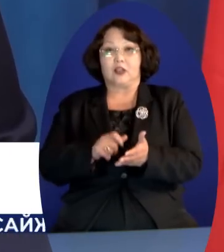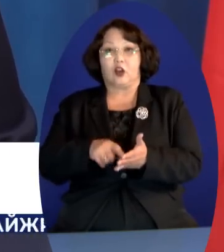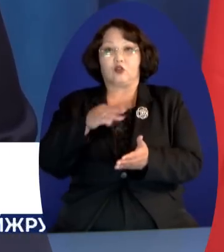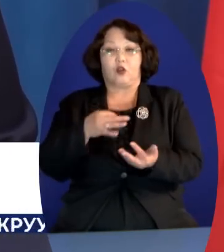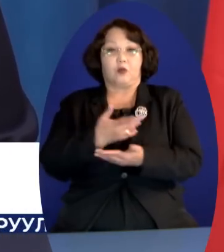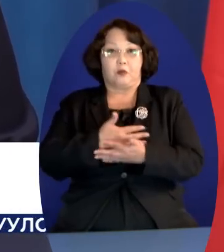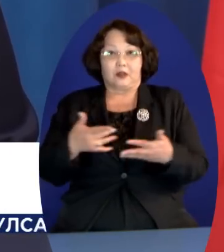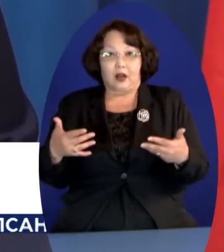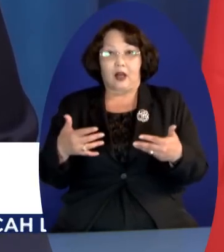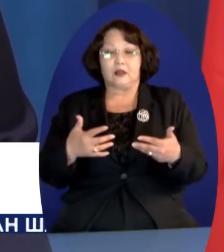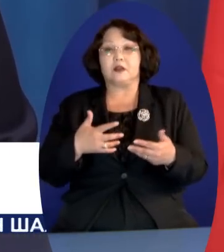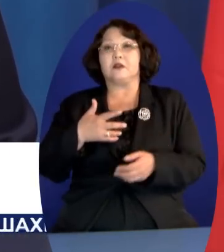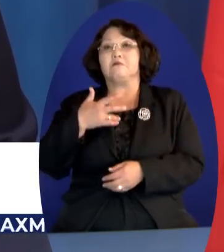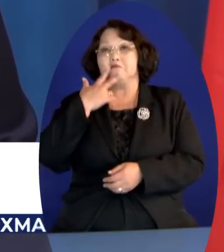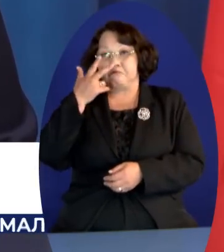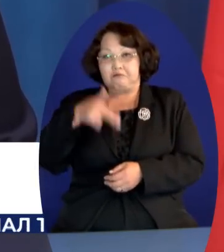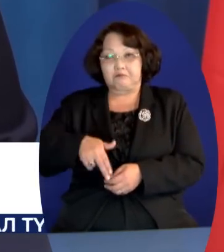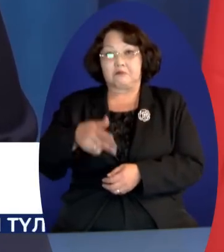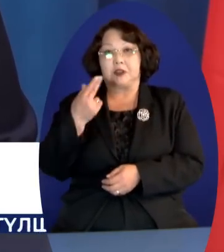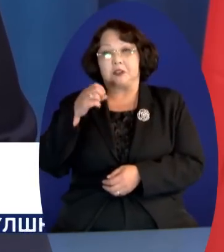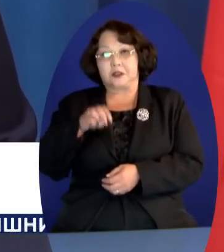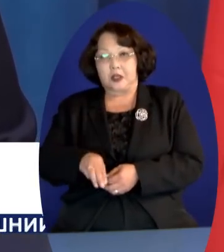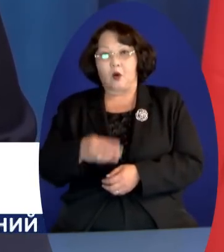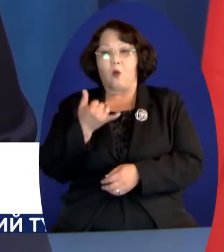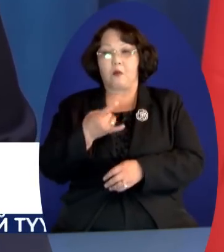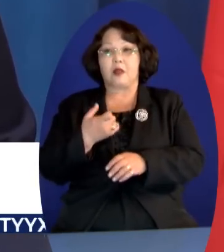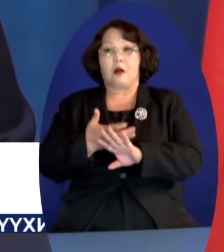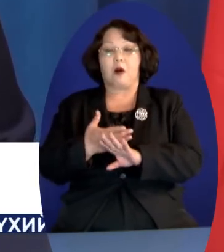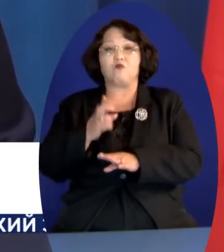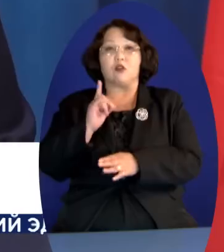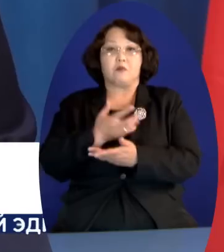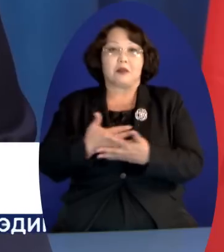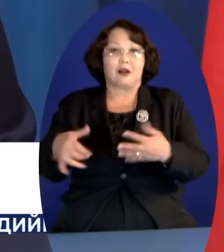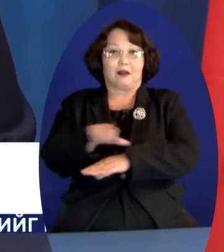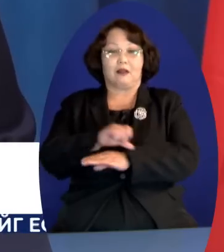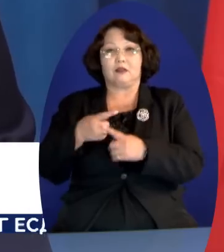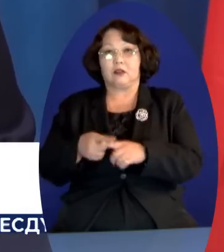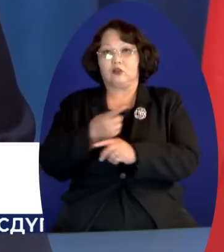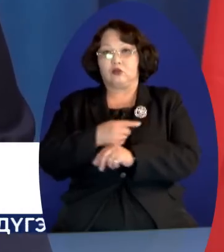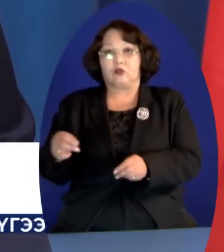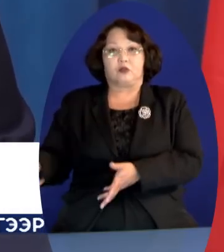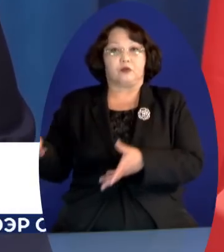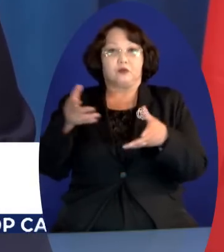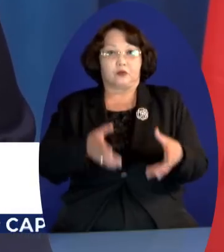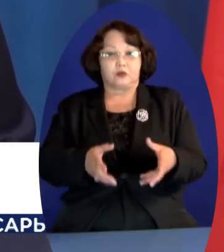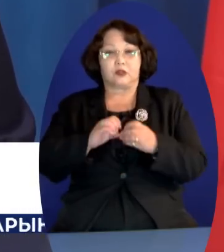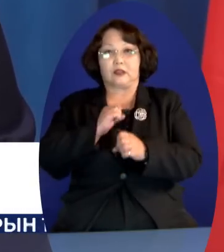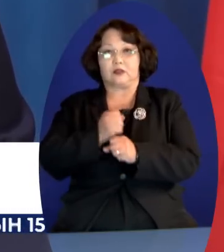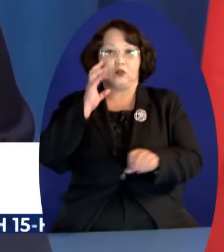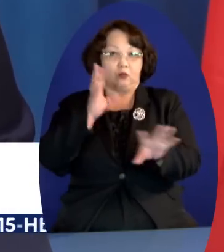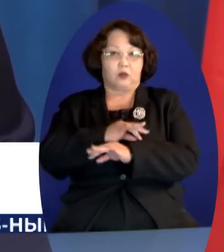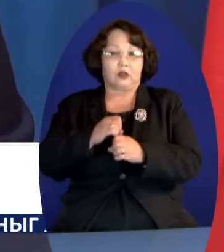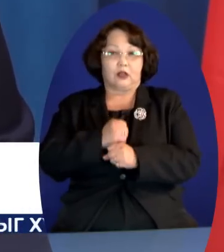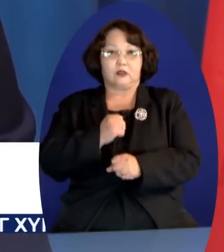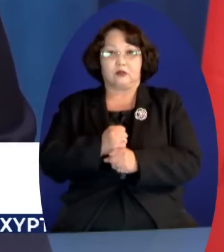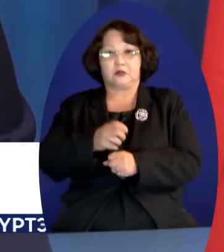төхөөрөмж, шатах тослох материал, урвал хамгааллын бодисыг одоо хилээр одоо саадгүй үнийн тэрбумд нэвтрүүлэх энэ арга хэмжээ авч ажиллахыг бол одоо мөн бас бол